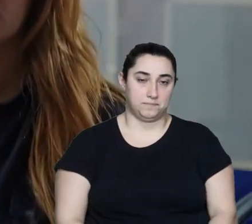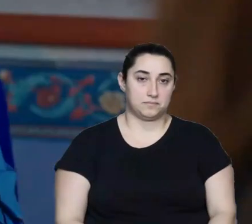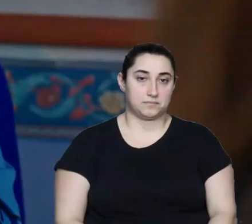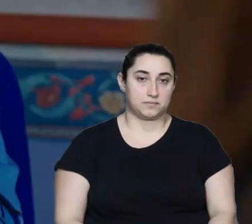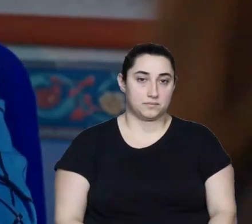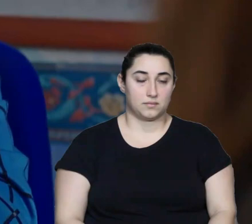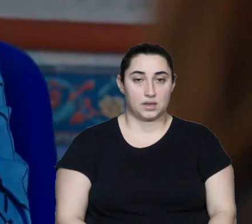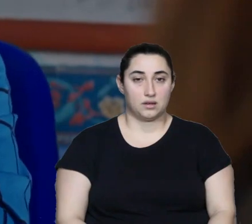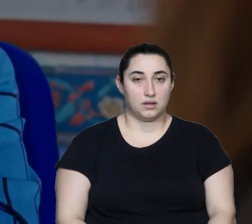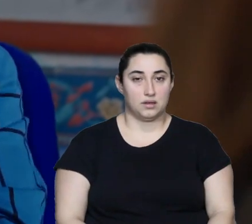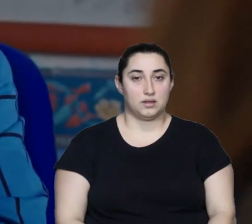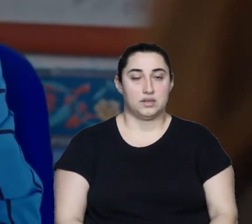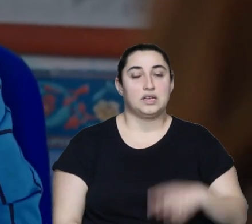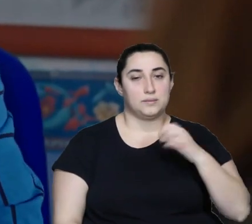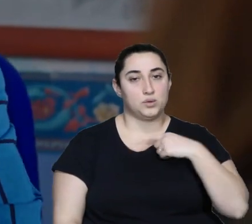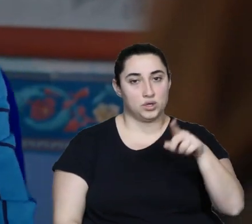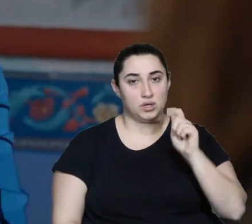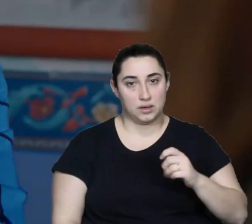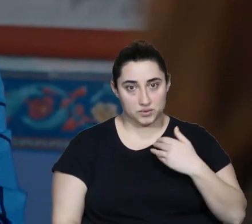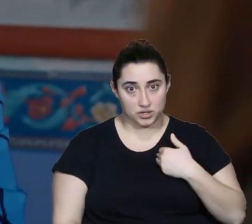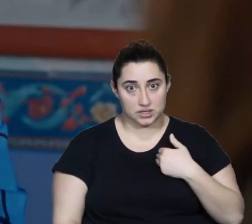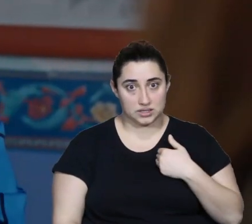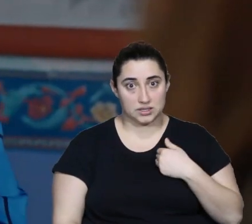Gerçekten. Şimdi şöyle yapıyoruz.